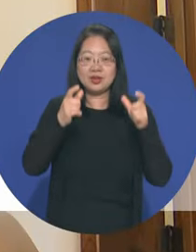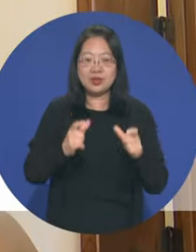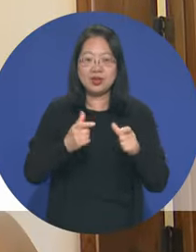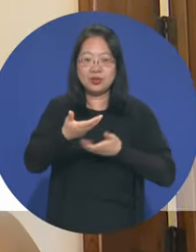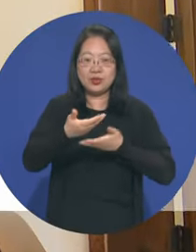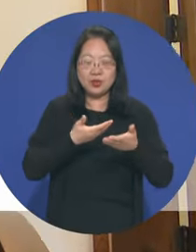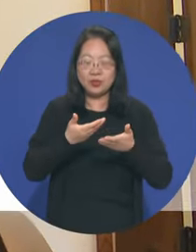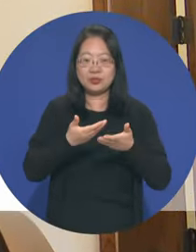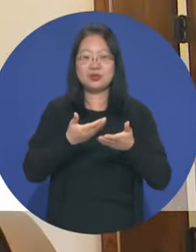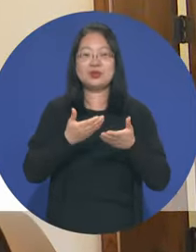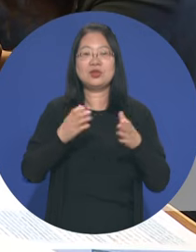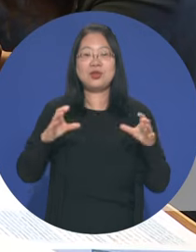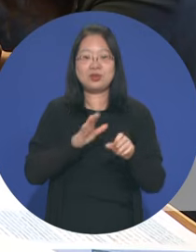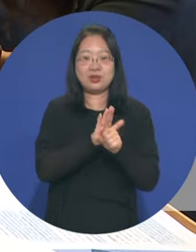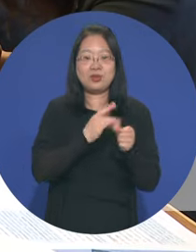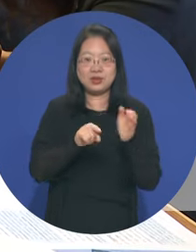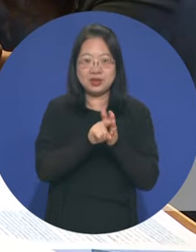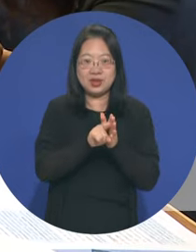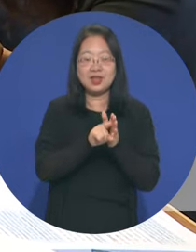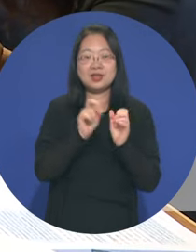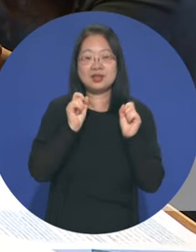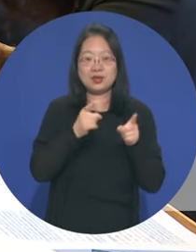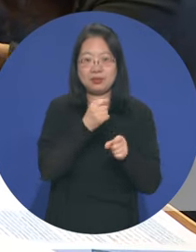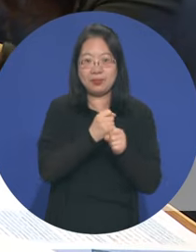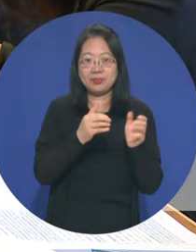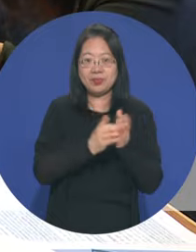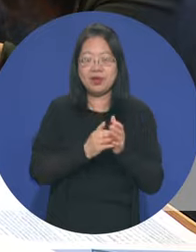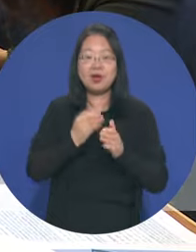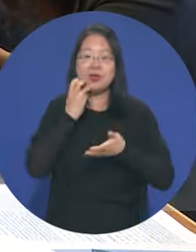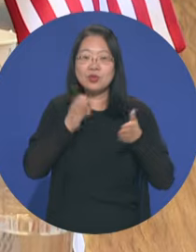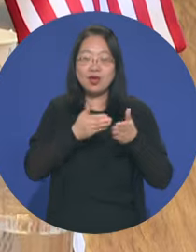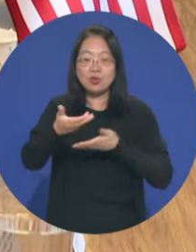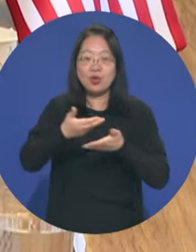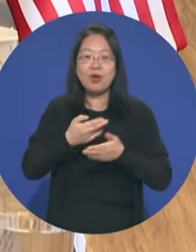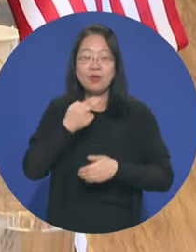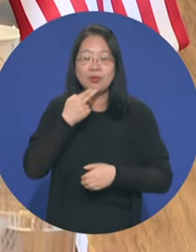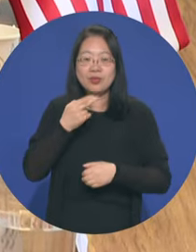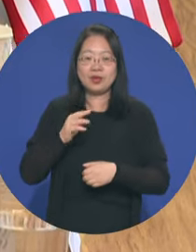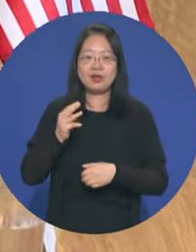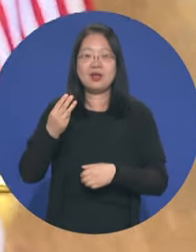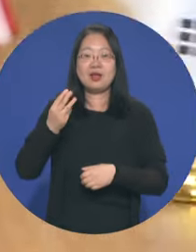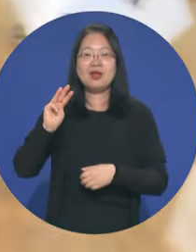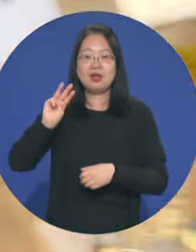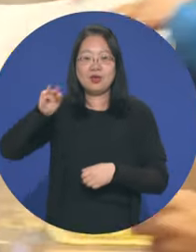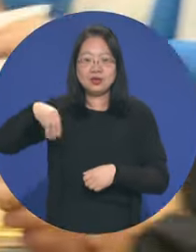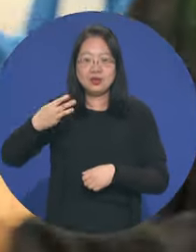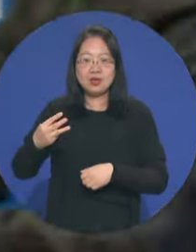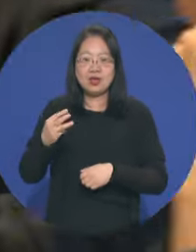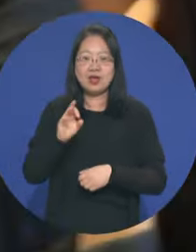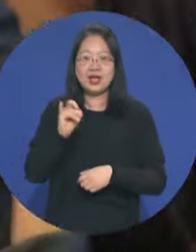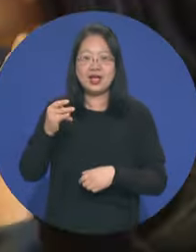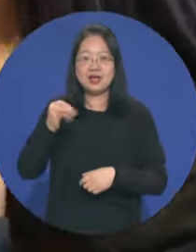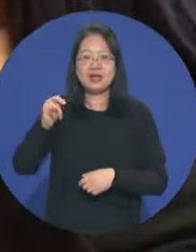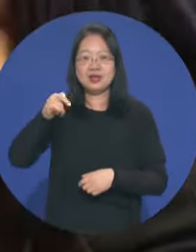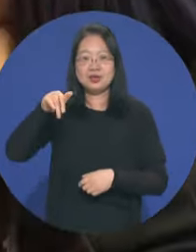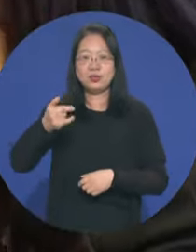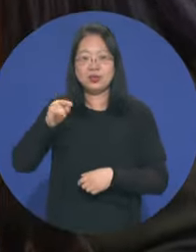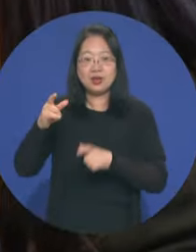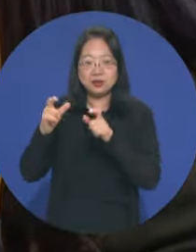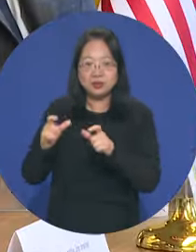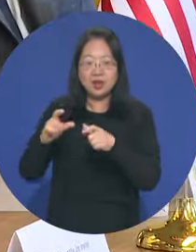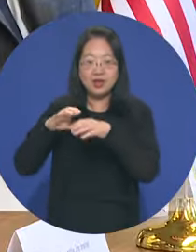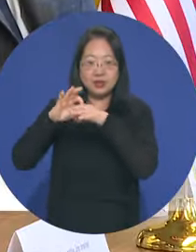지역과의 교류 협력을 위한 물꼬도 텄습니다. 경기도와 전혀 교류가 없던 워싱턴, 애리조나주와 교류에 나선